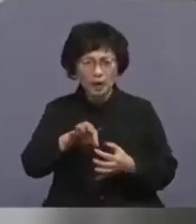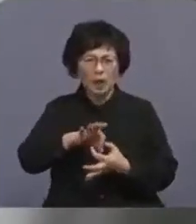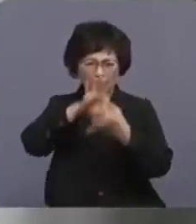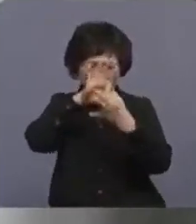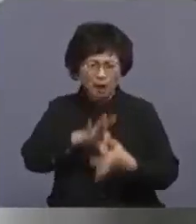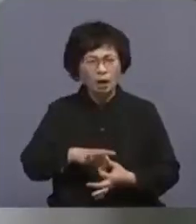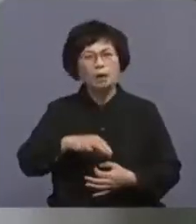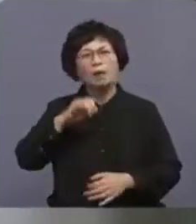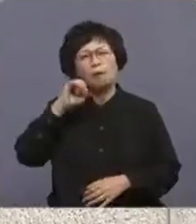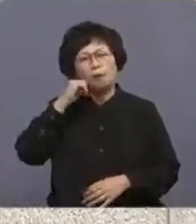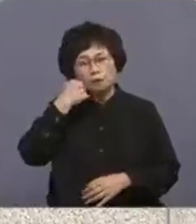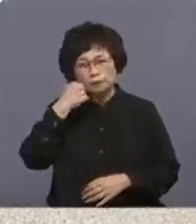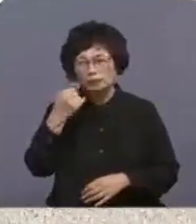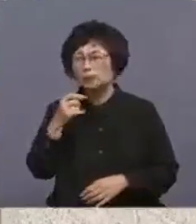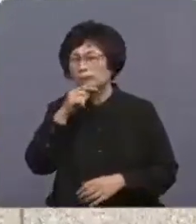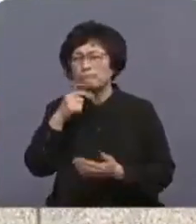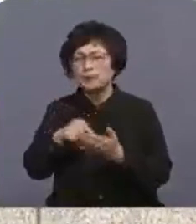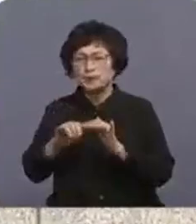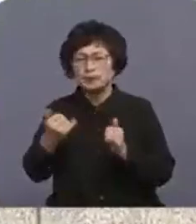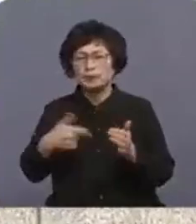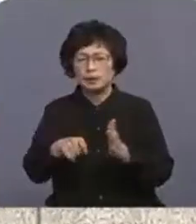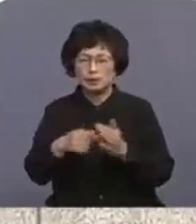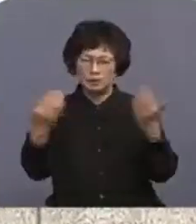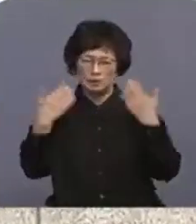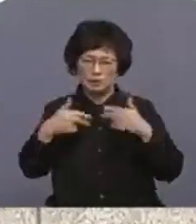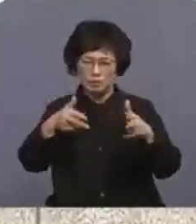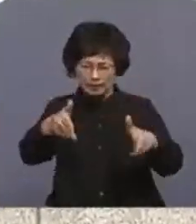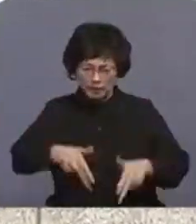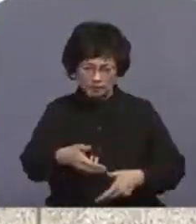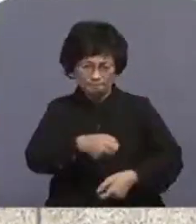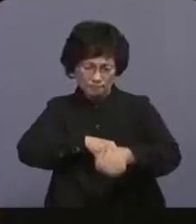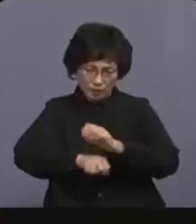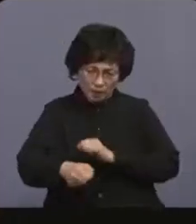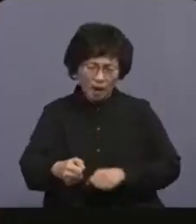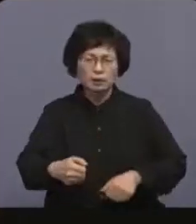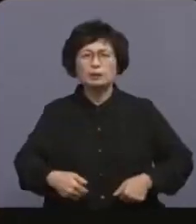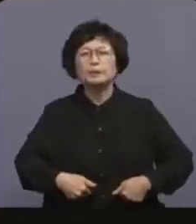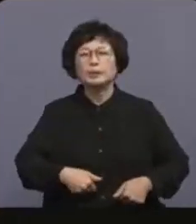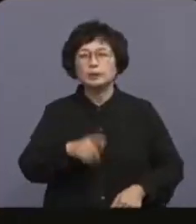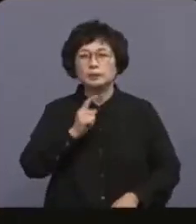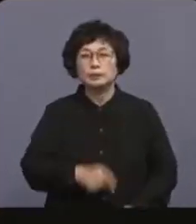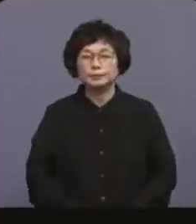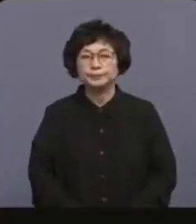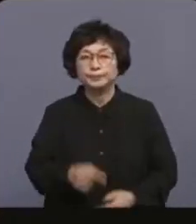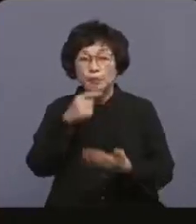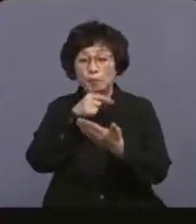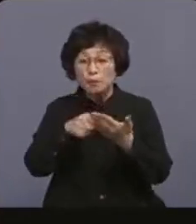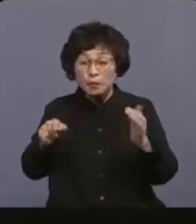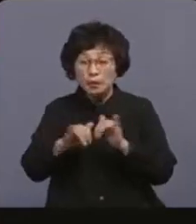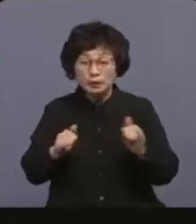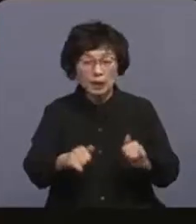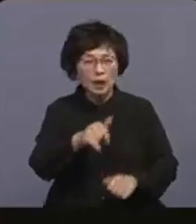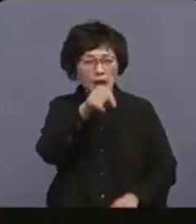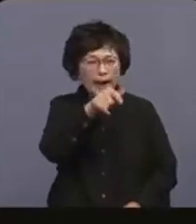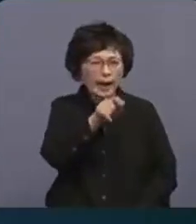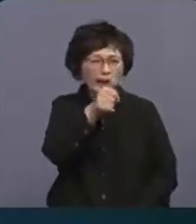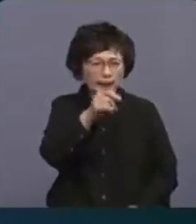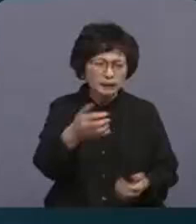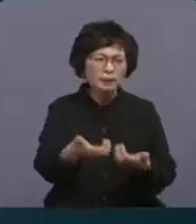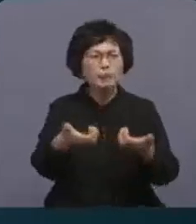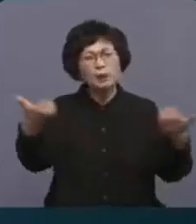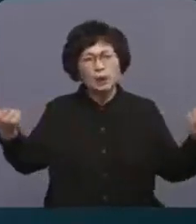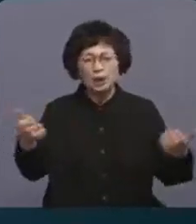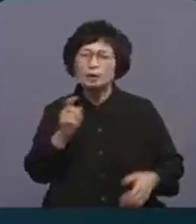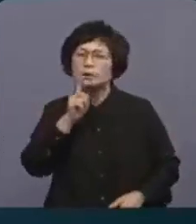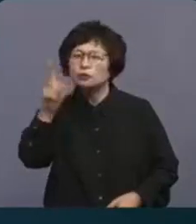기 어려운 피를 위 가 직접 나서야 한다고 지적합니다 피해자와 가해자를 분리하고